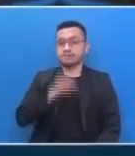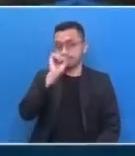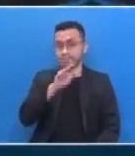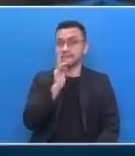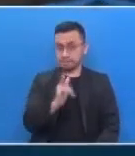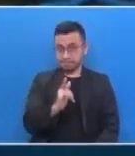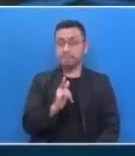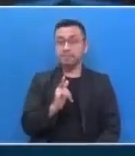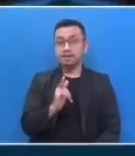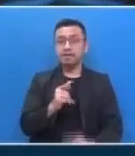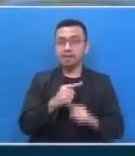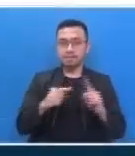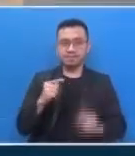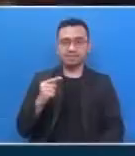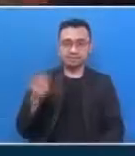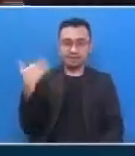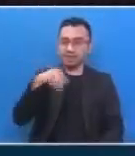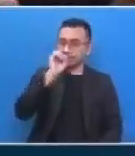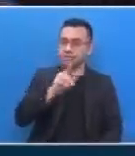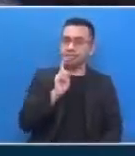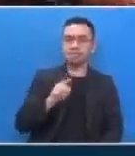berstatement sebagai tuan